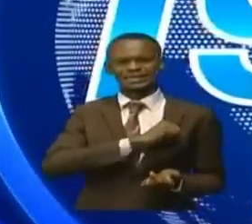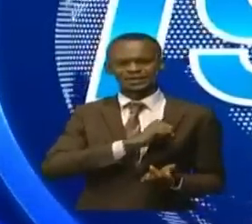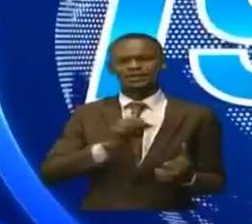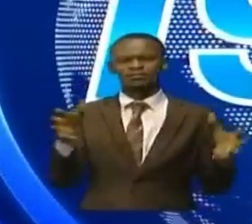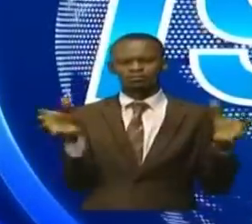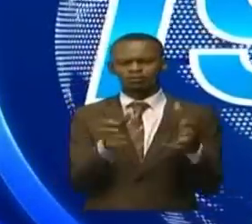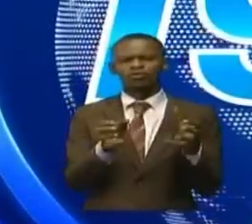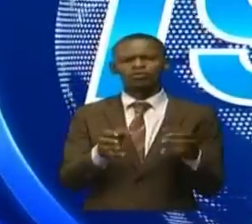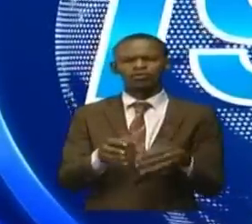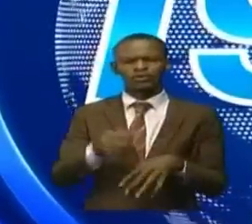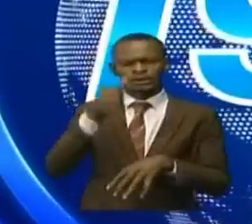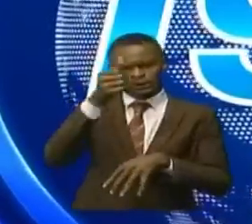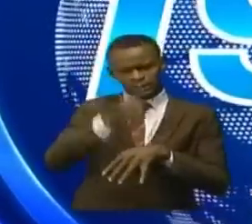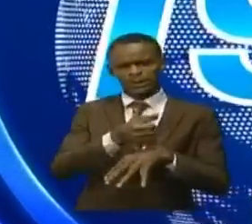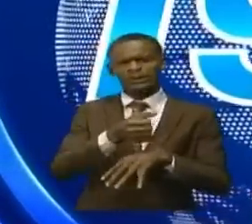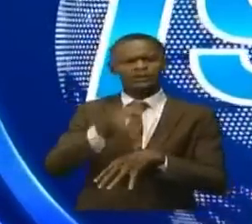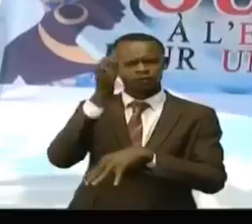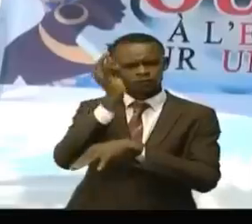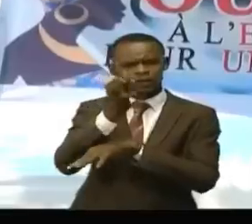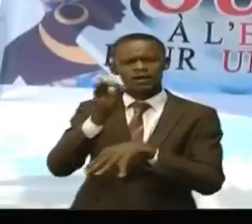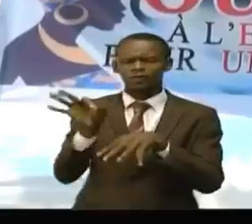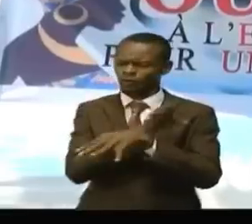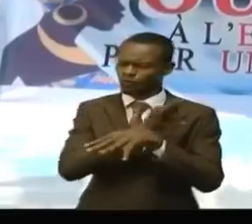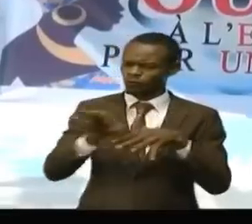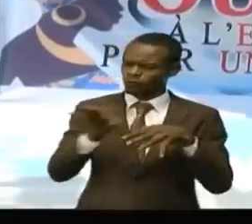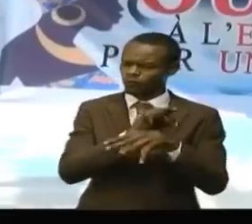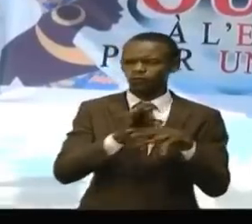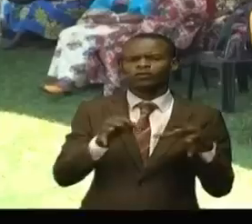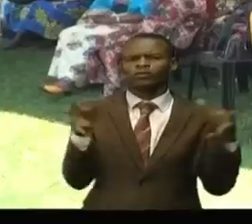leur faveur. Jean-Pierre Ndolo Dimasso.